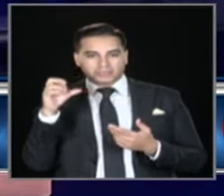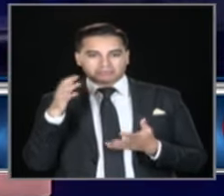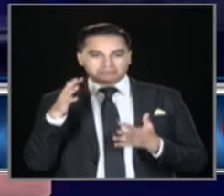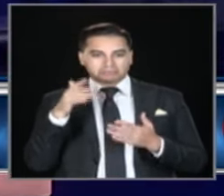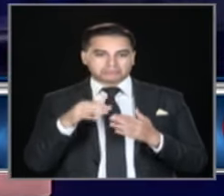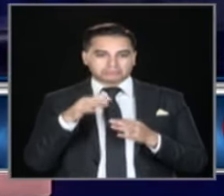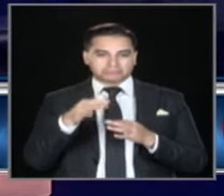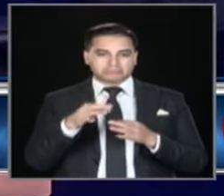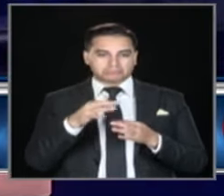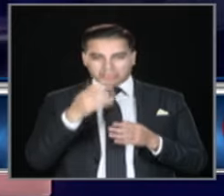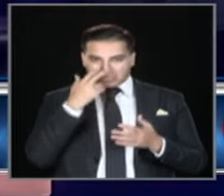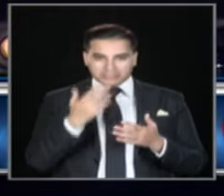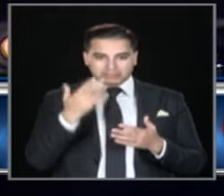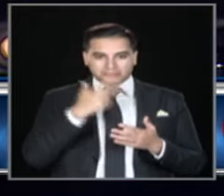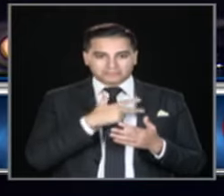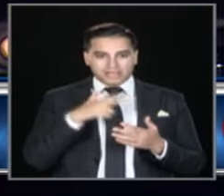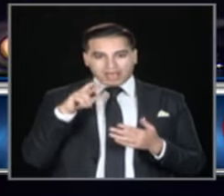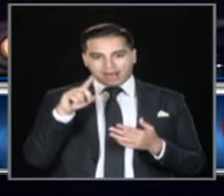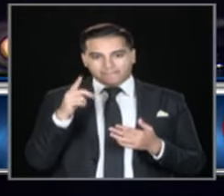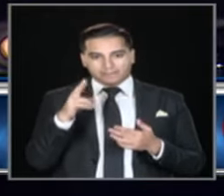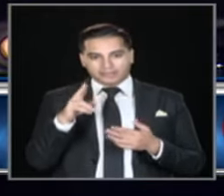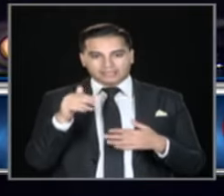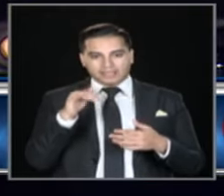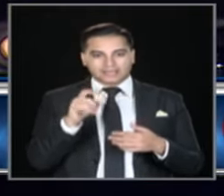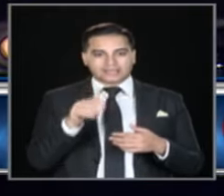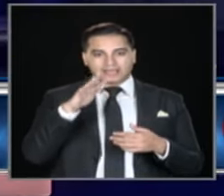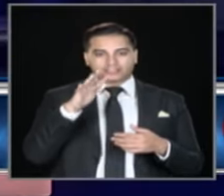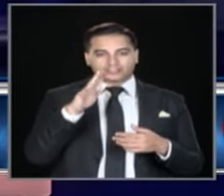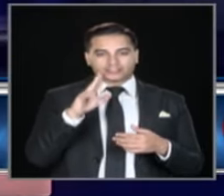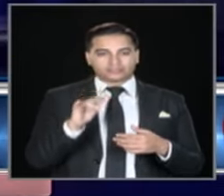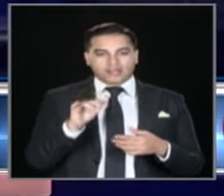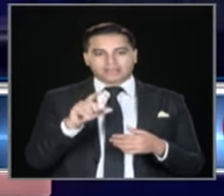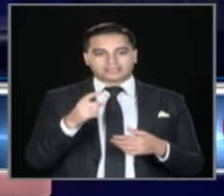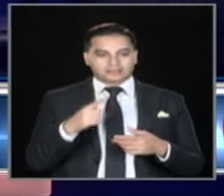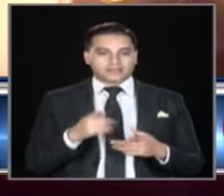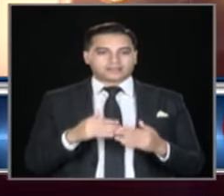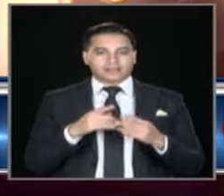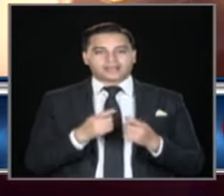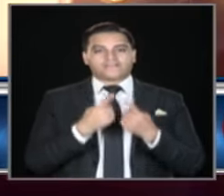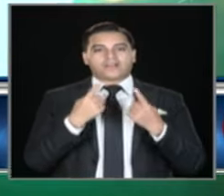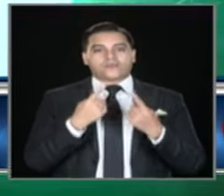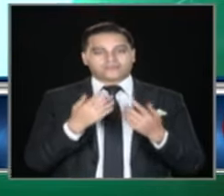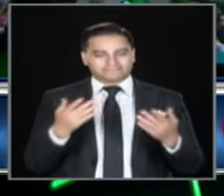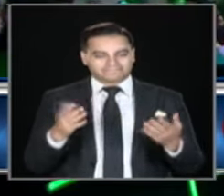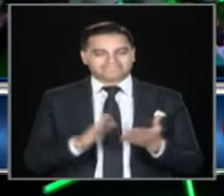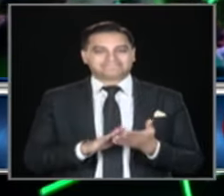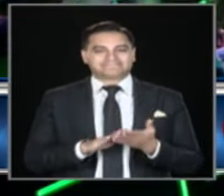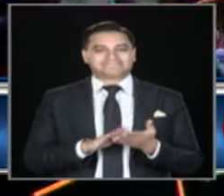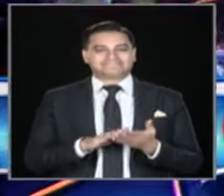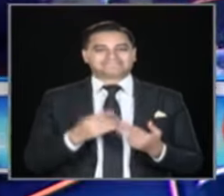خطئه البرت اينشتاين البرت اينشتاين الهدف الاول